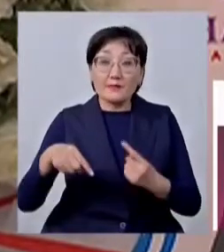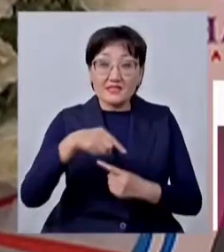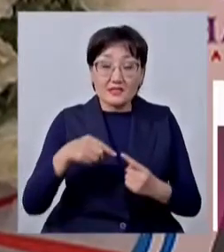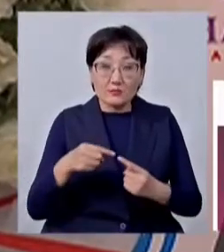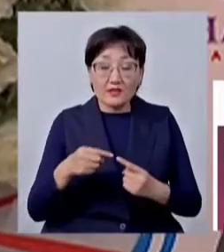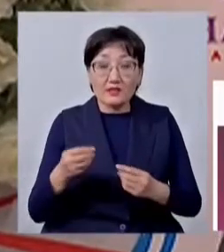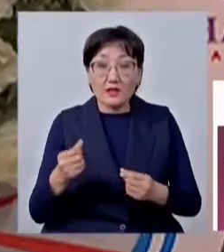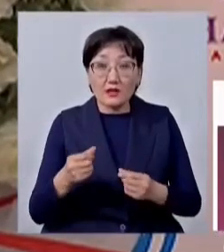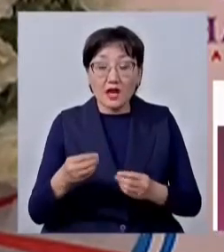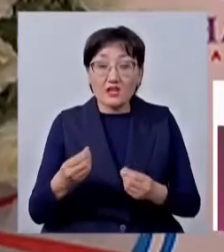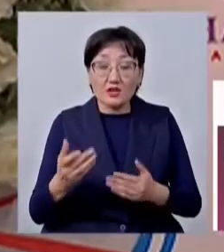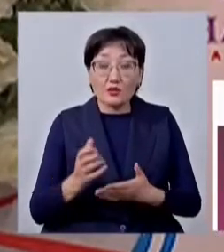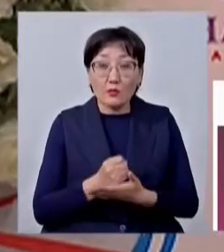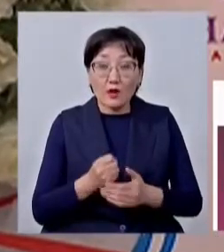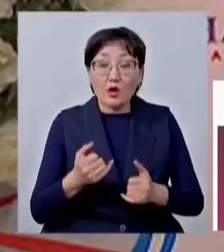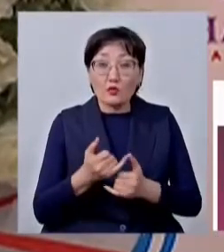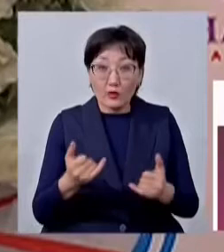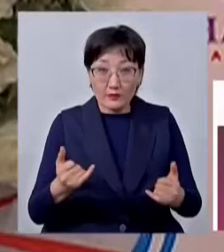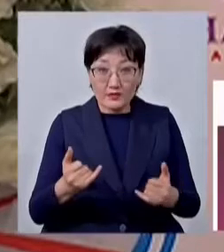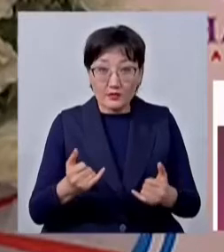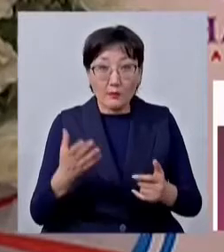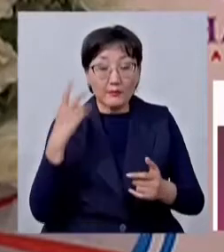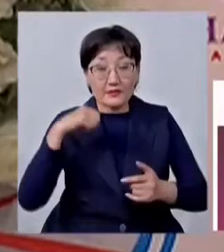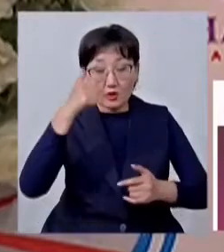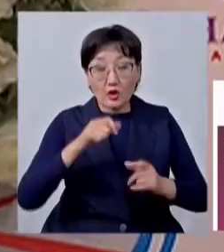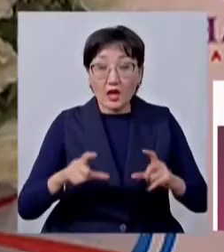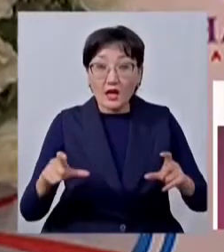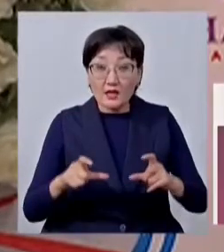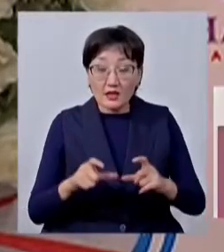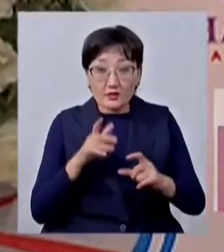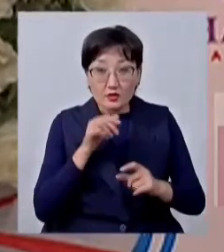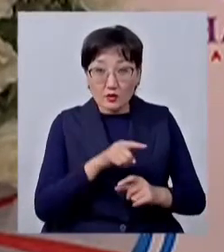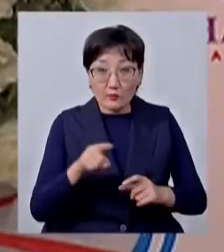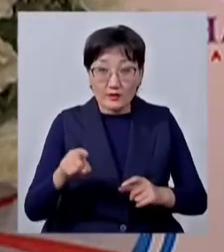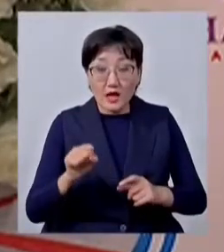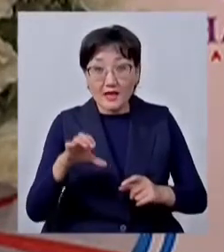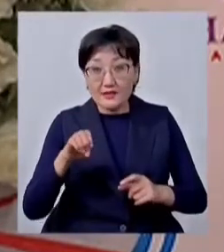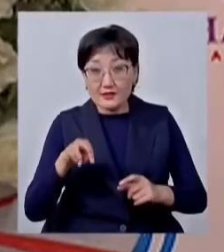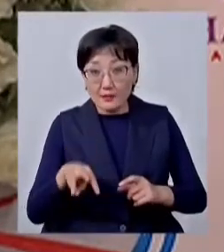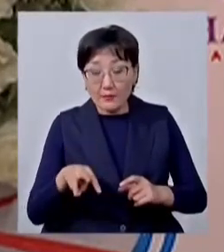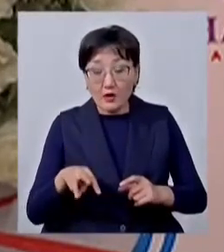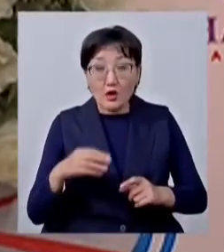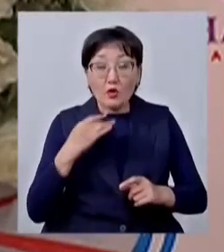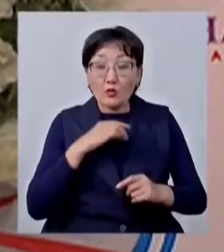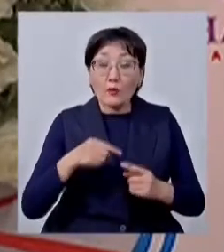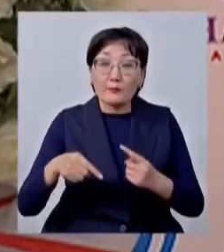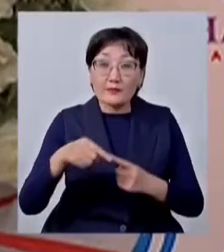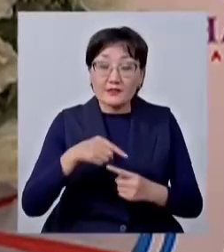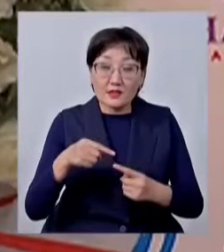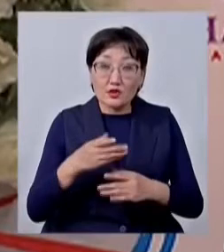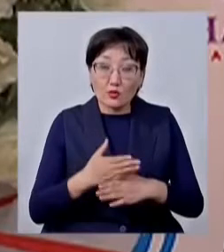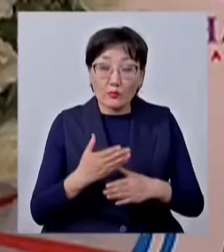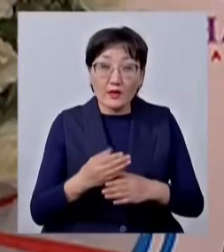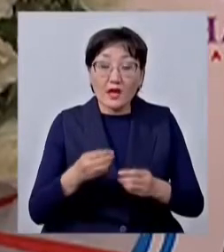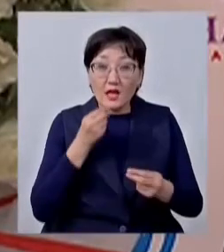жаңағы көмектеседі. Былтыр карантин уақытында осы Әсем апайымыз көп спонсорлар тауып,